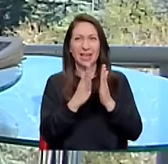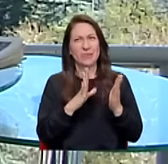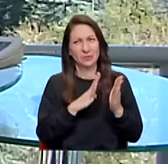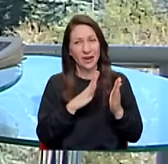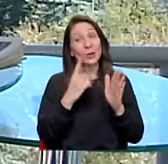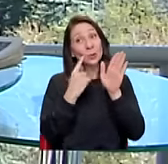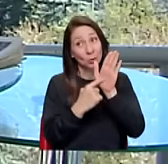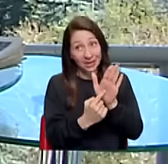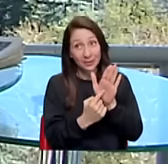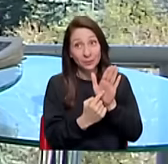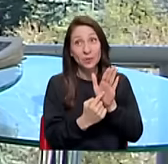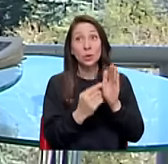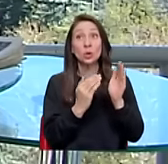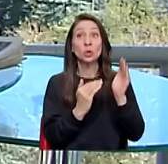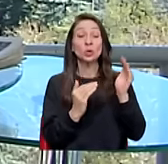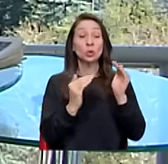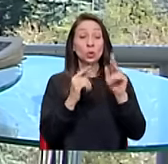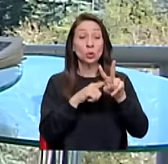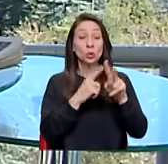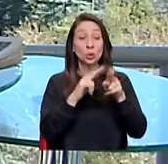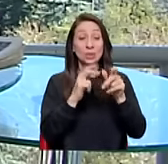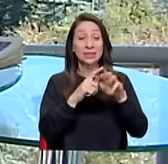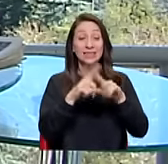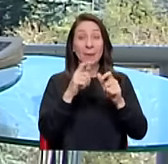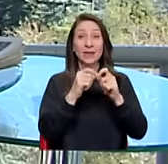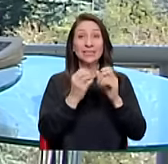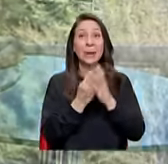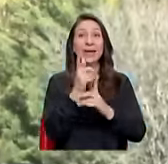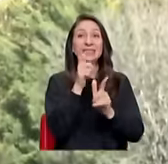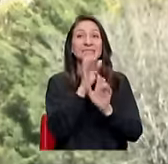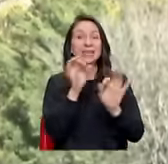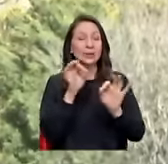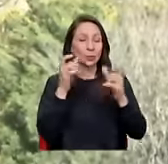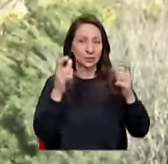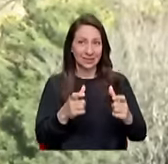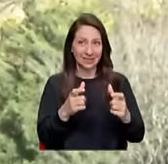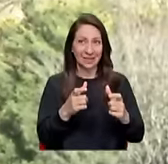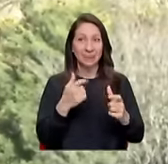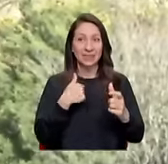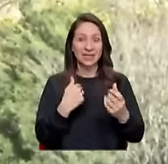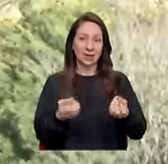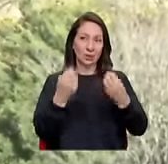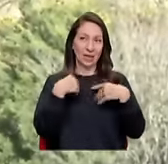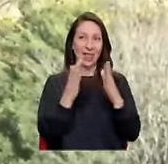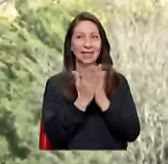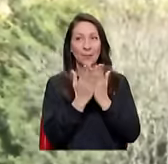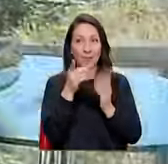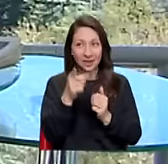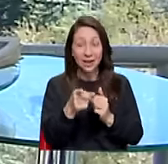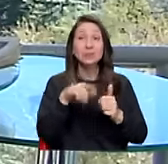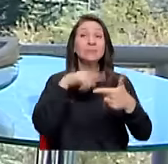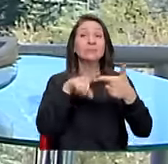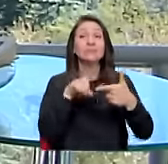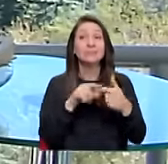var. Göstereyim hemen. Yüksel Baysal, Sabahın Sessizliği Ülkesi. Bizlere ulaşan kitaplar arasında.